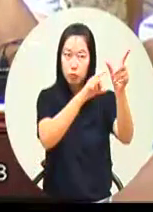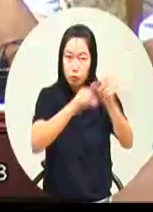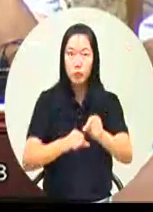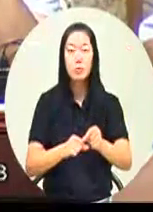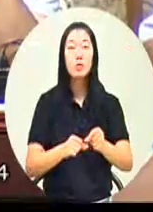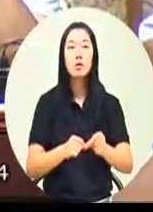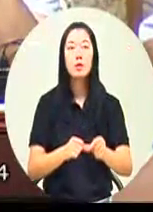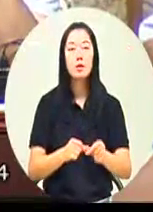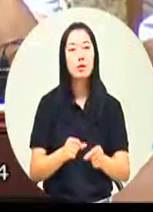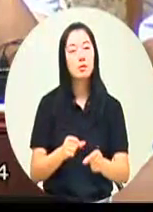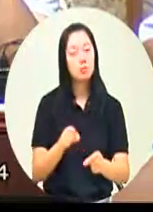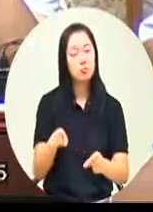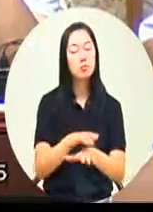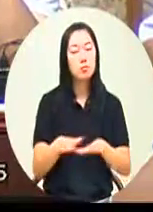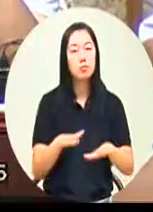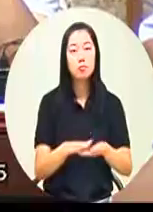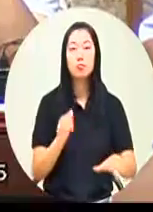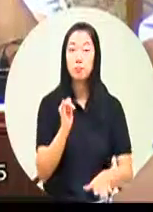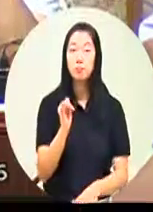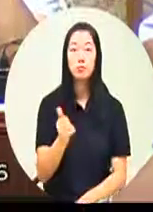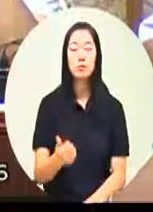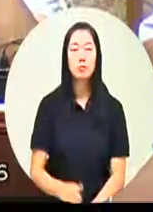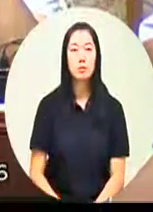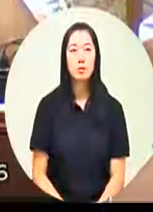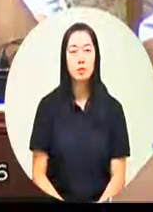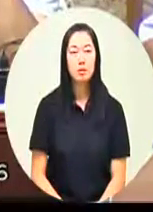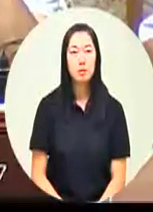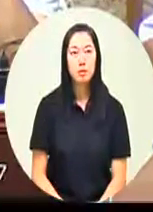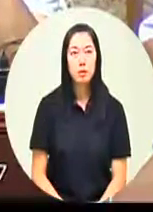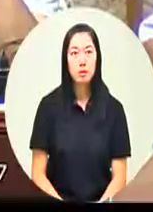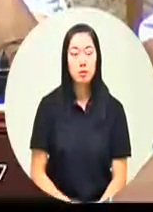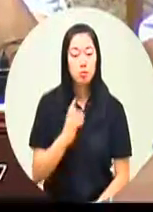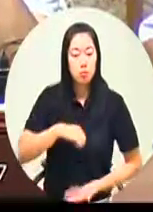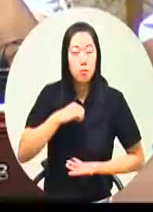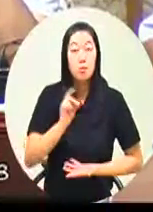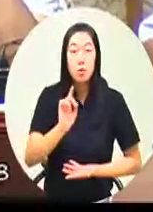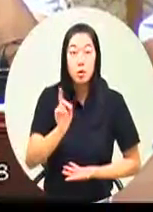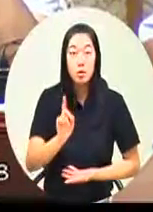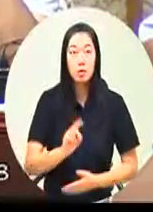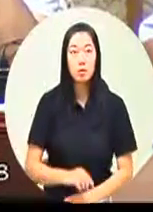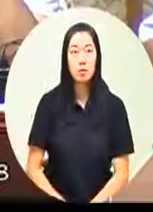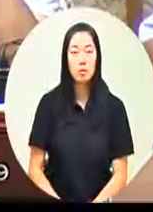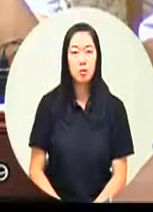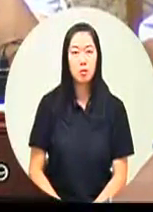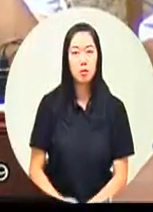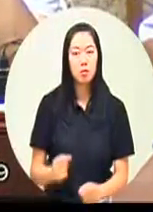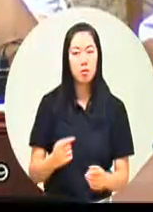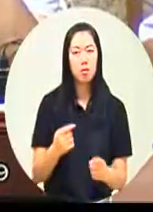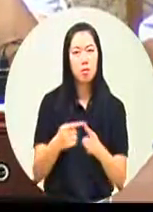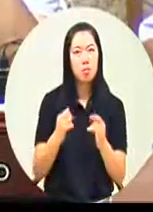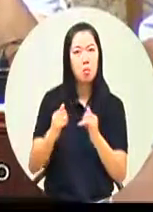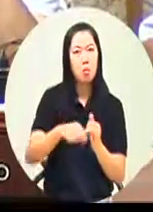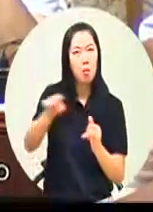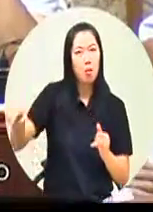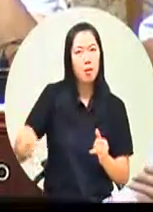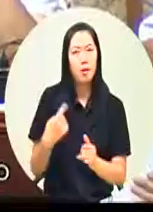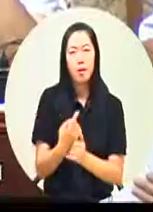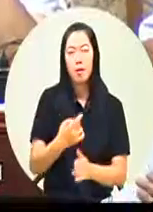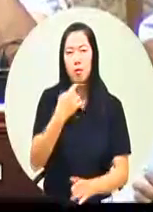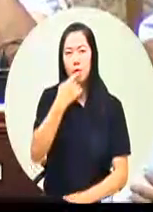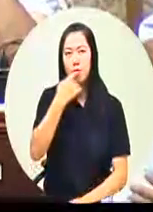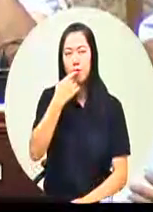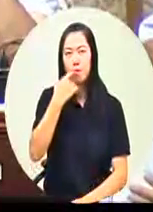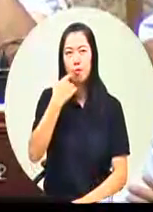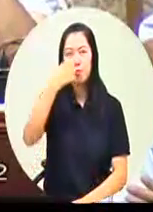分，那其实就不会有安全上的疑虑。那担心的是他们不遵守交通耗资， 啊， 那 不 遵守交通耗资的部分